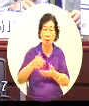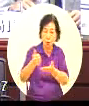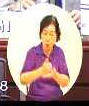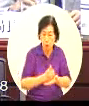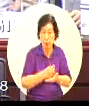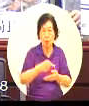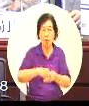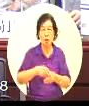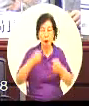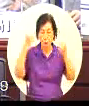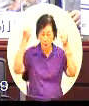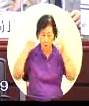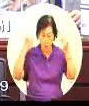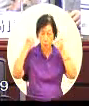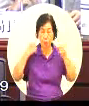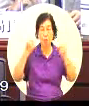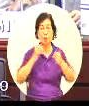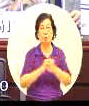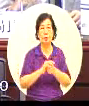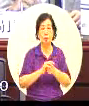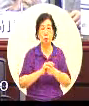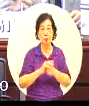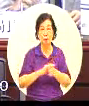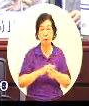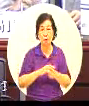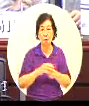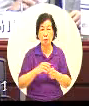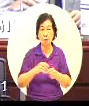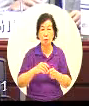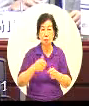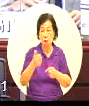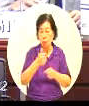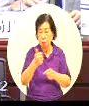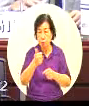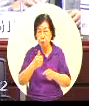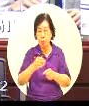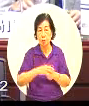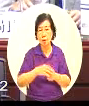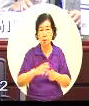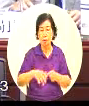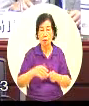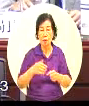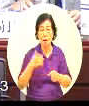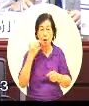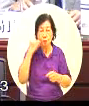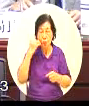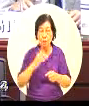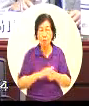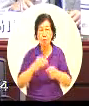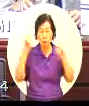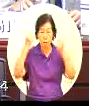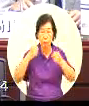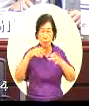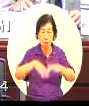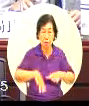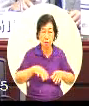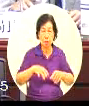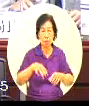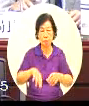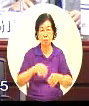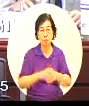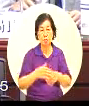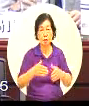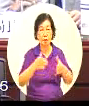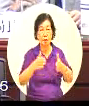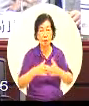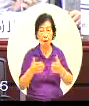处的一个升格是有必要，如果我们要发展高雄成为一个健康的城